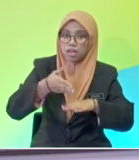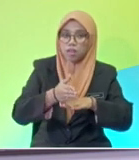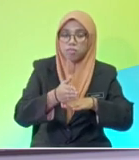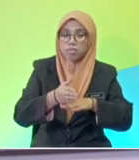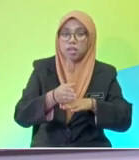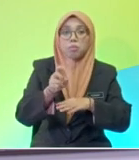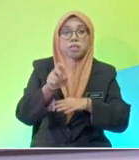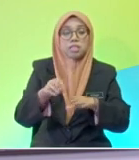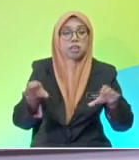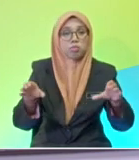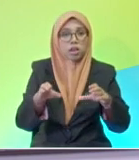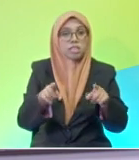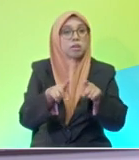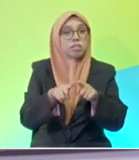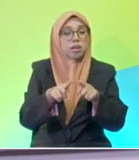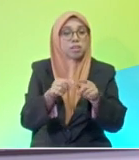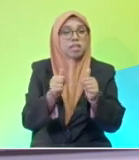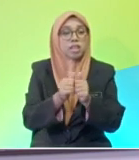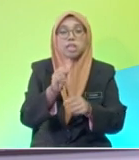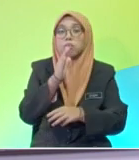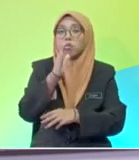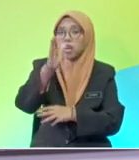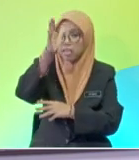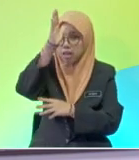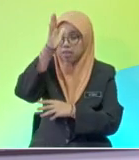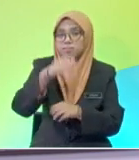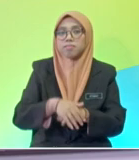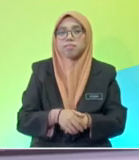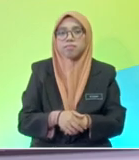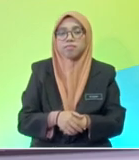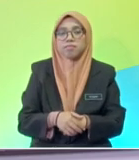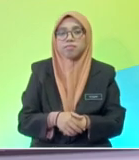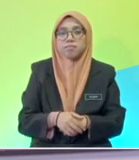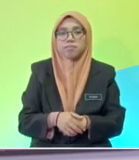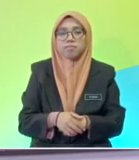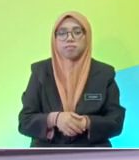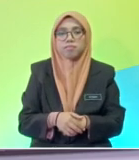bersama dengan ibu dan ayah ini ada pengawasan